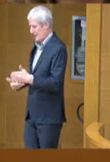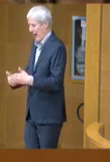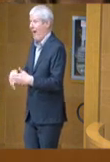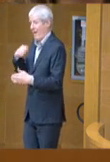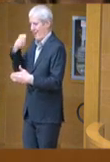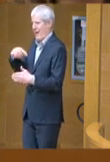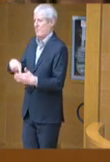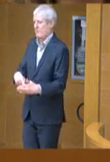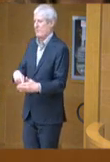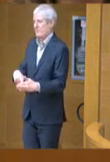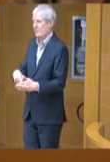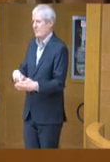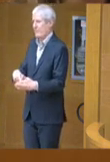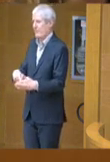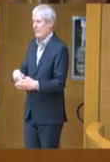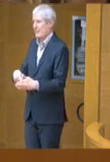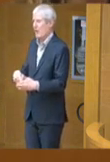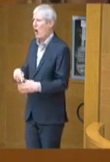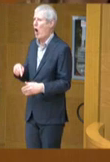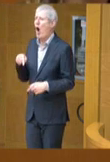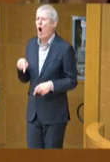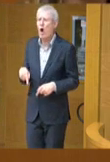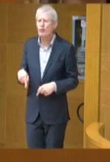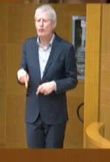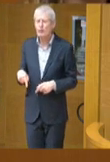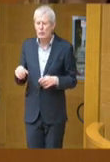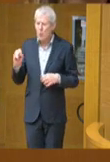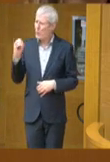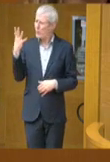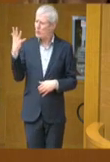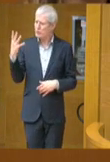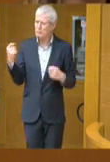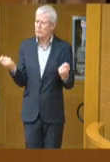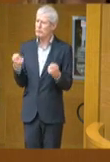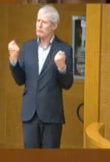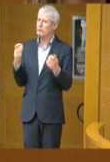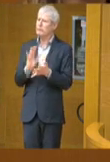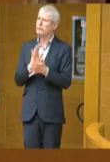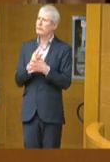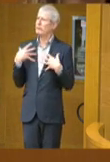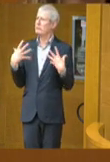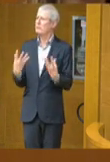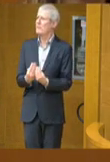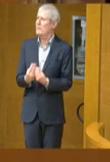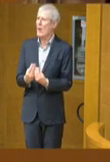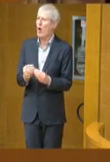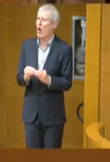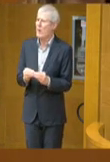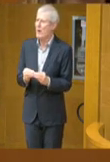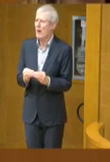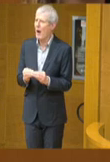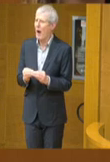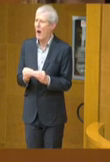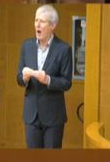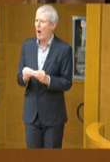differenziali. Oggi lo celebriamo, questo 15°, secondo me, in un modo, come dire,